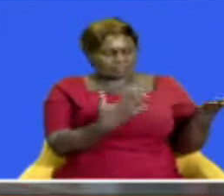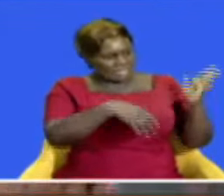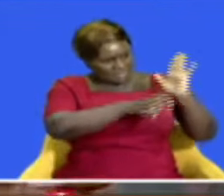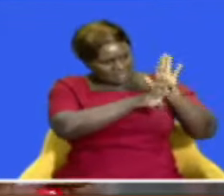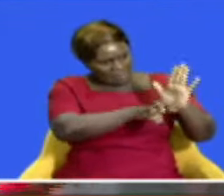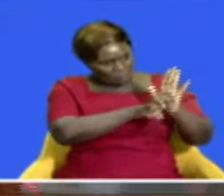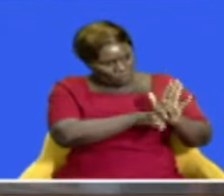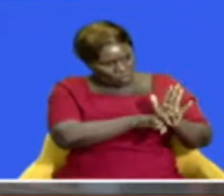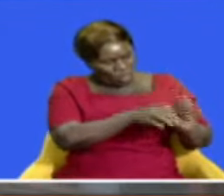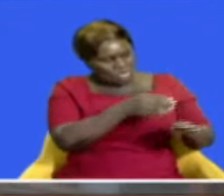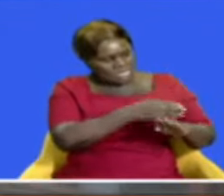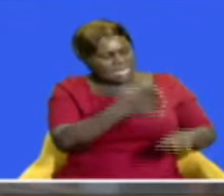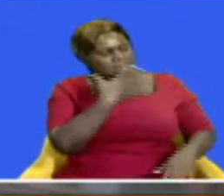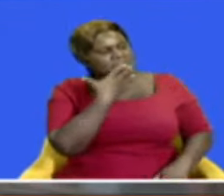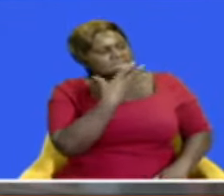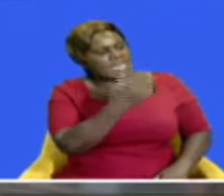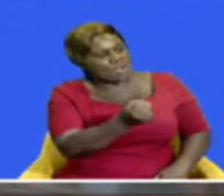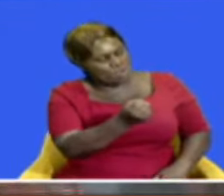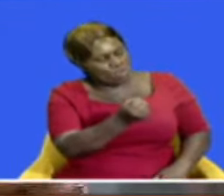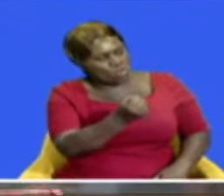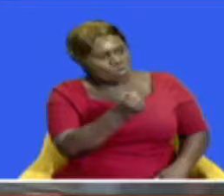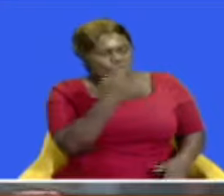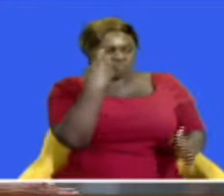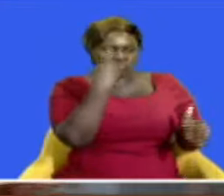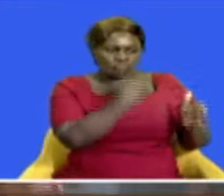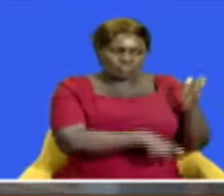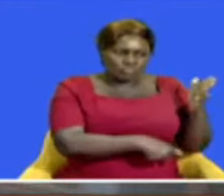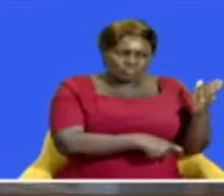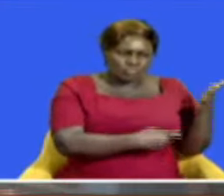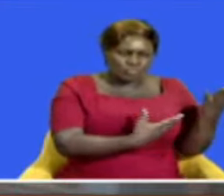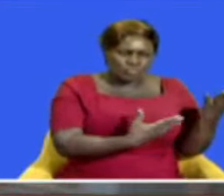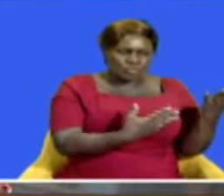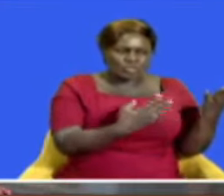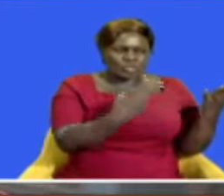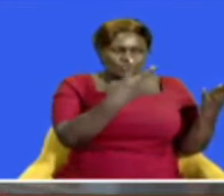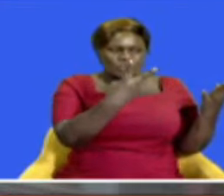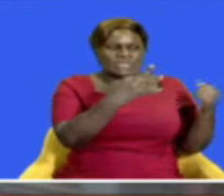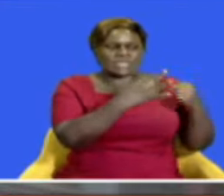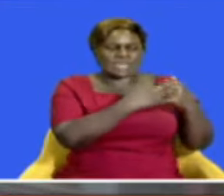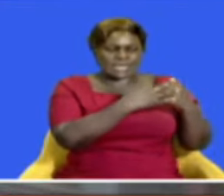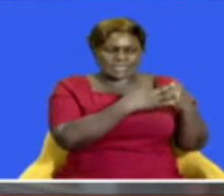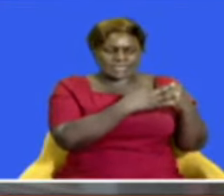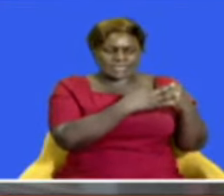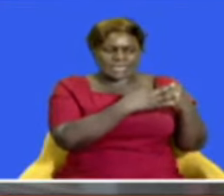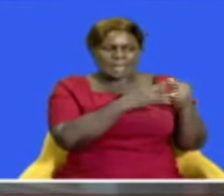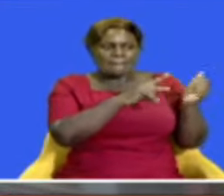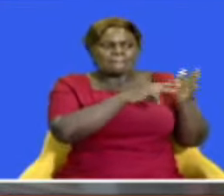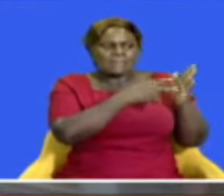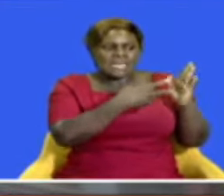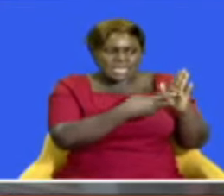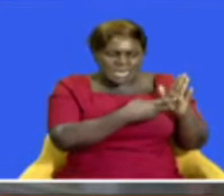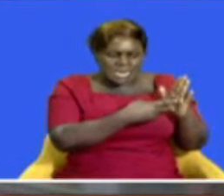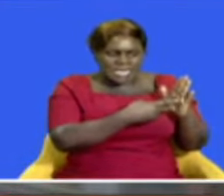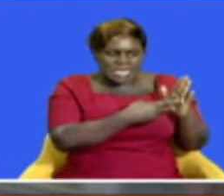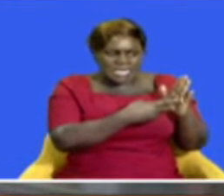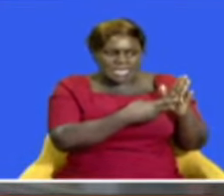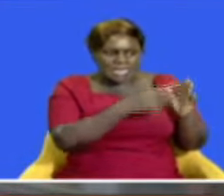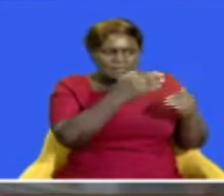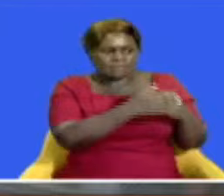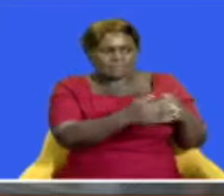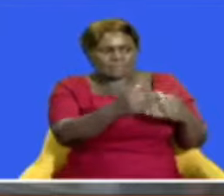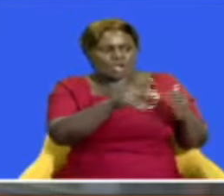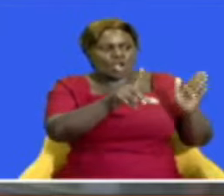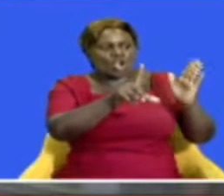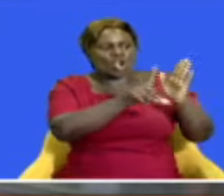mfano, umesema umetuma 500. Ikakugharimu shilingi 28. Kwa hivyo sasa tukisonga mbele, sheria